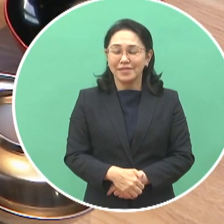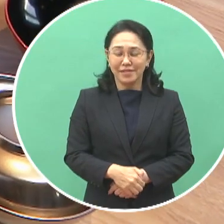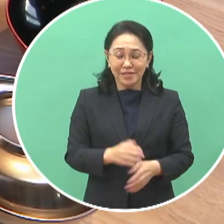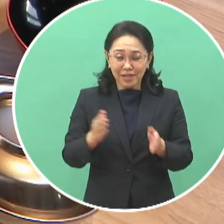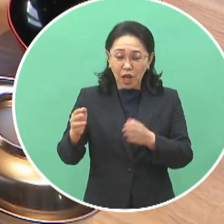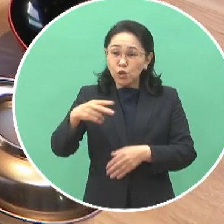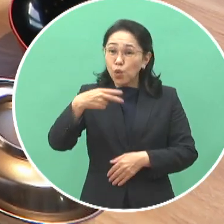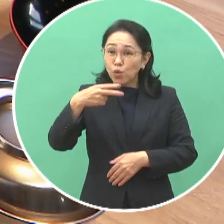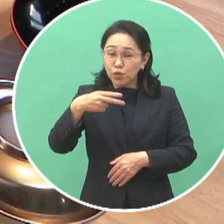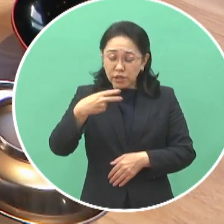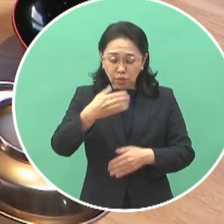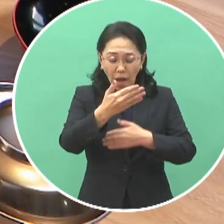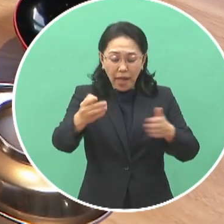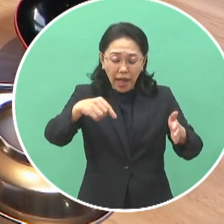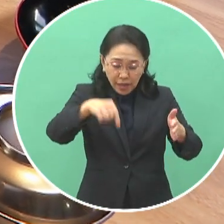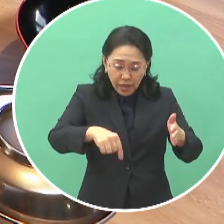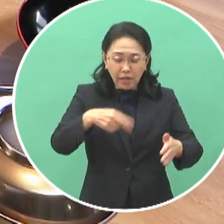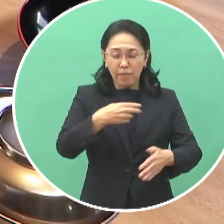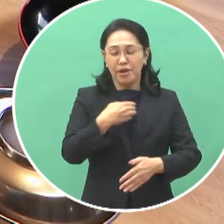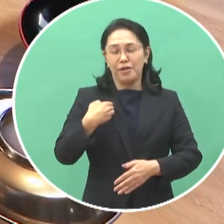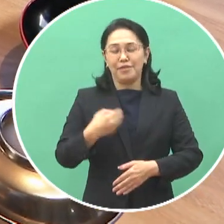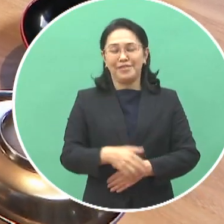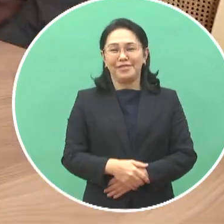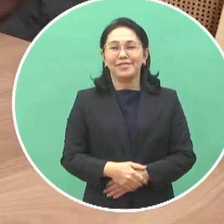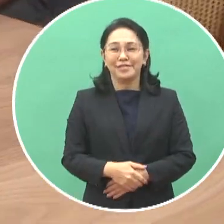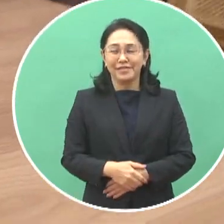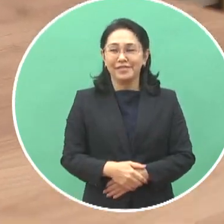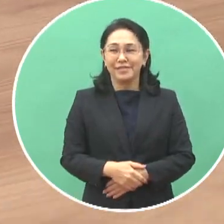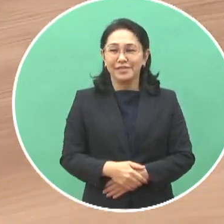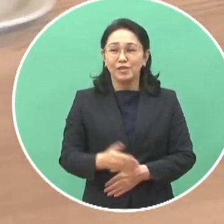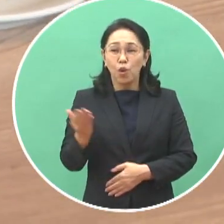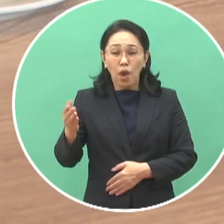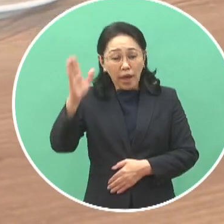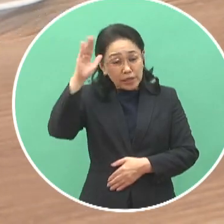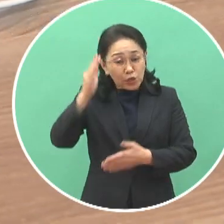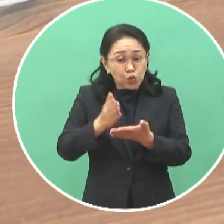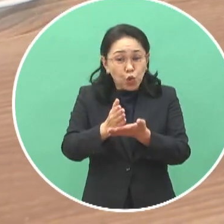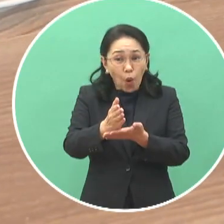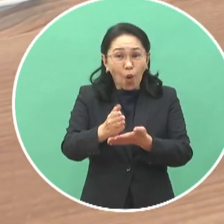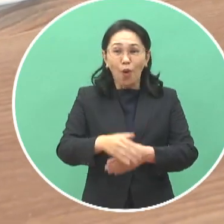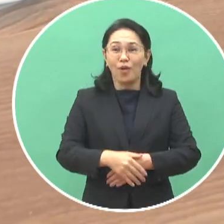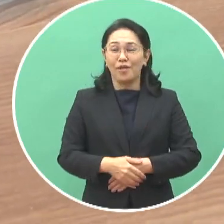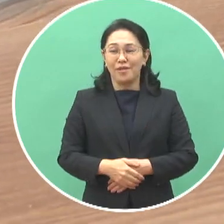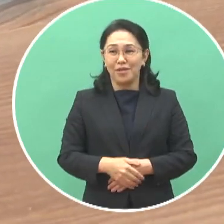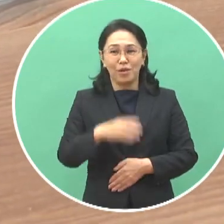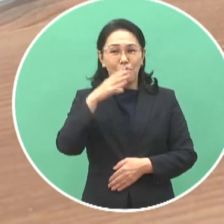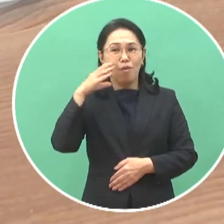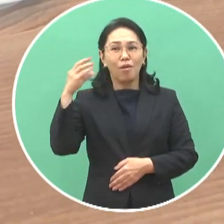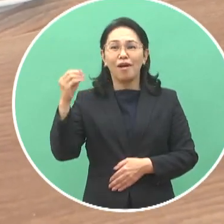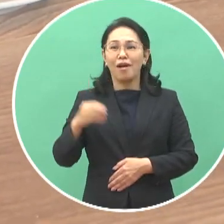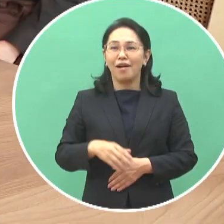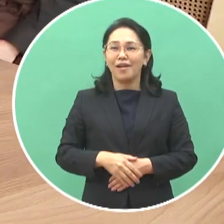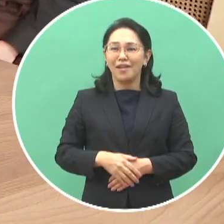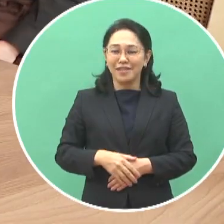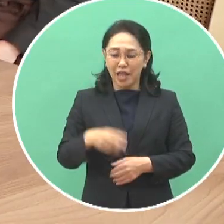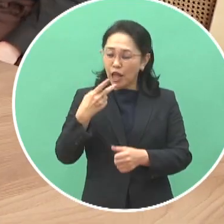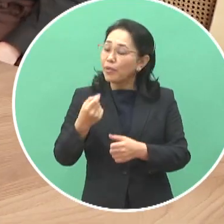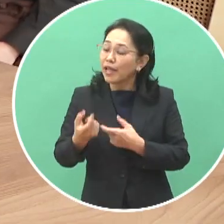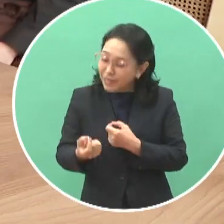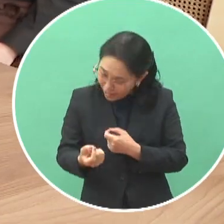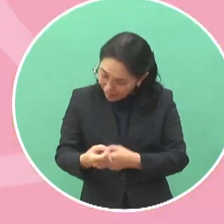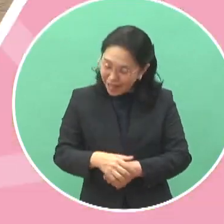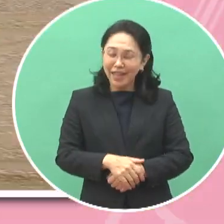そして食事も部屋で食べられます。 こちらがワンちゃん用のご飯。 豪華ですね。食べたい、 ね、そうだよ